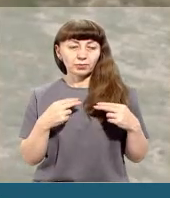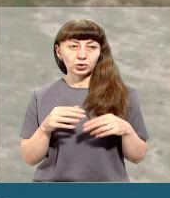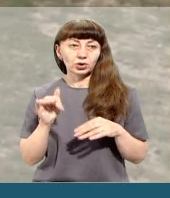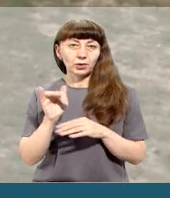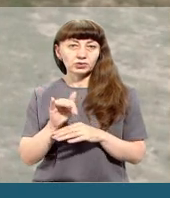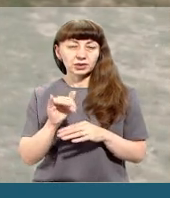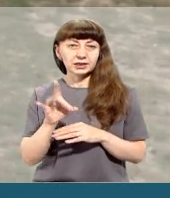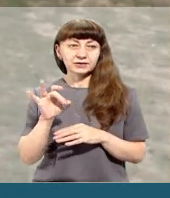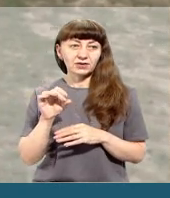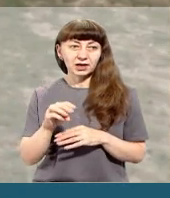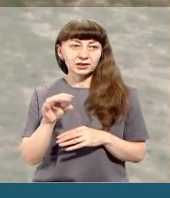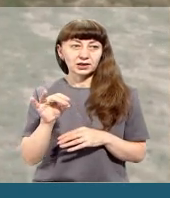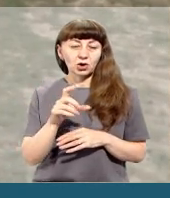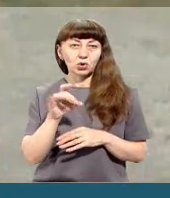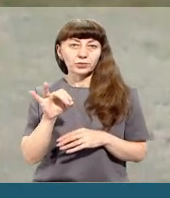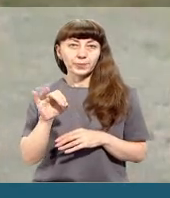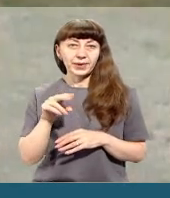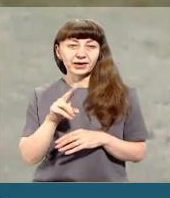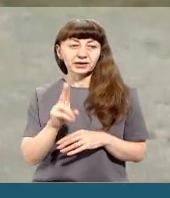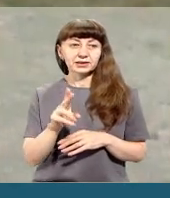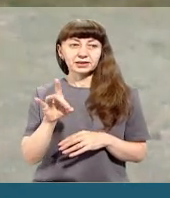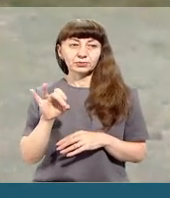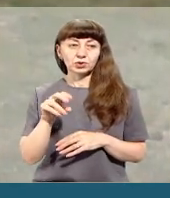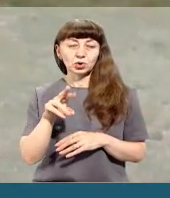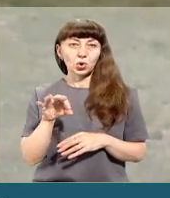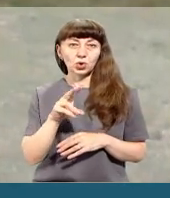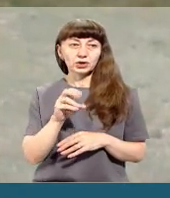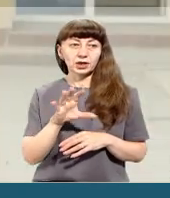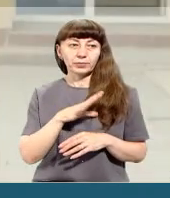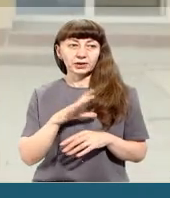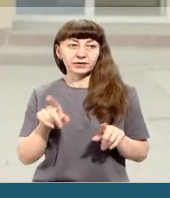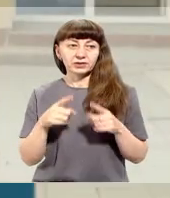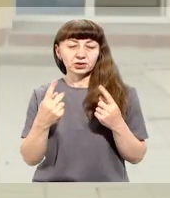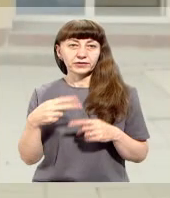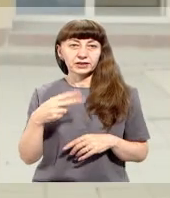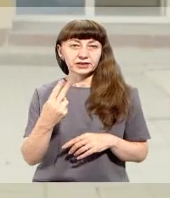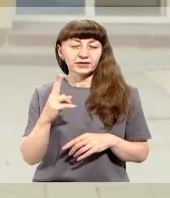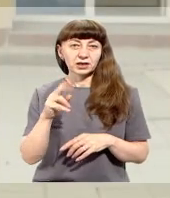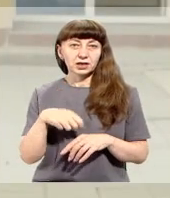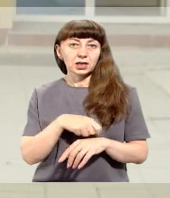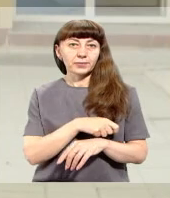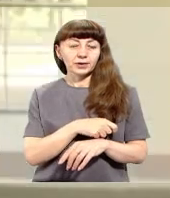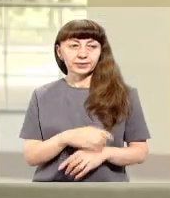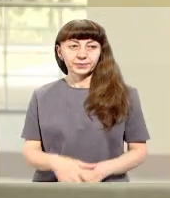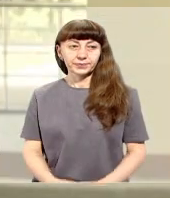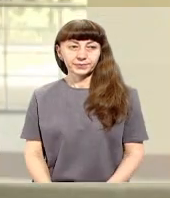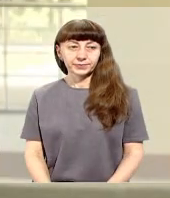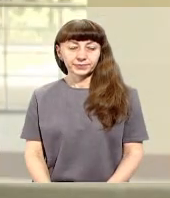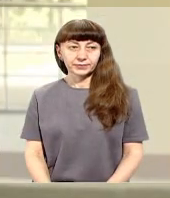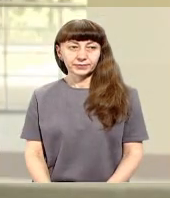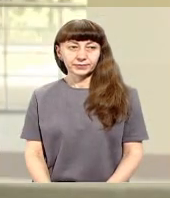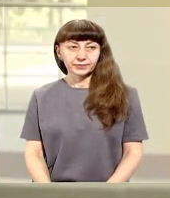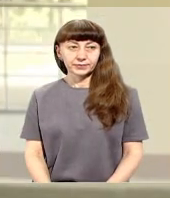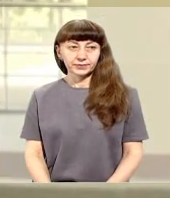Содан кейін Степняк ауылында суағар трубасына зақым келді. Оған да енді суағар трубаларын айырбастауға жолды